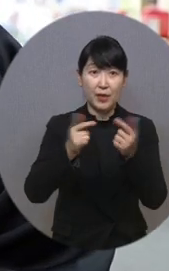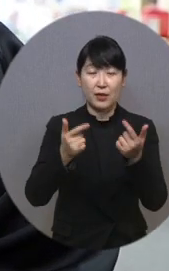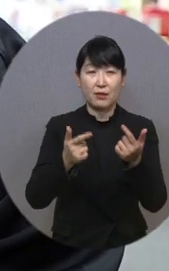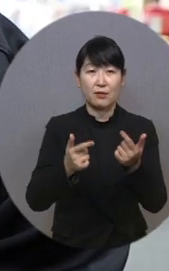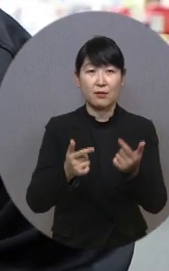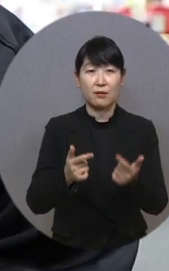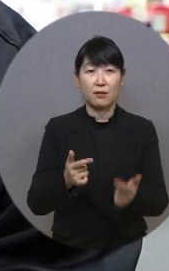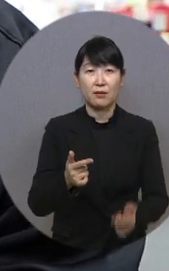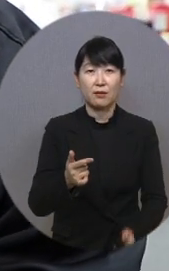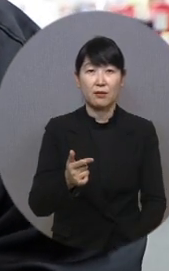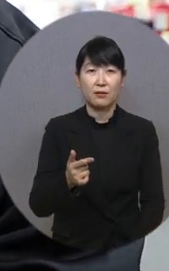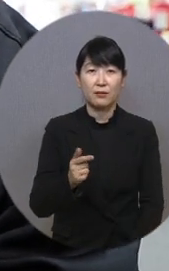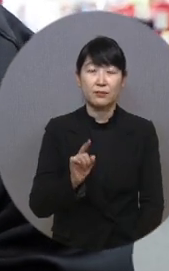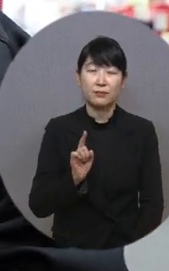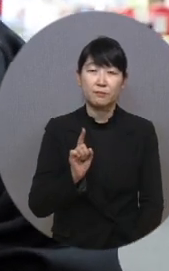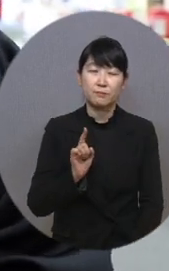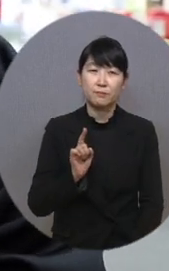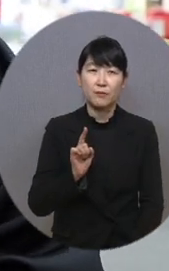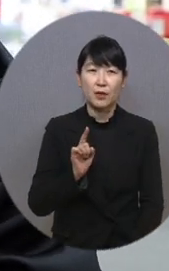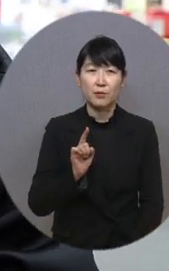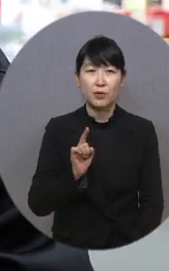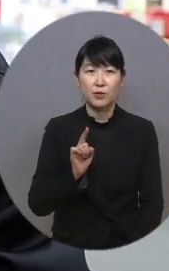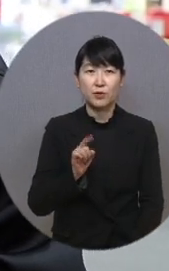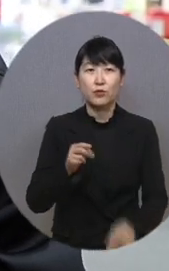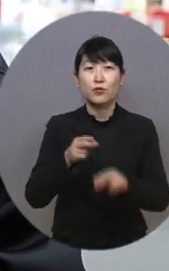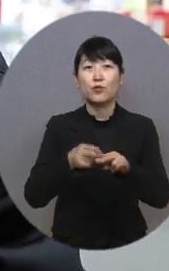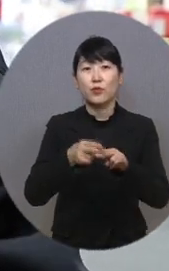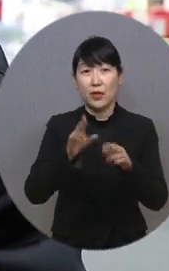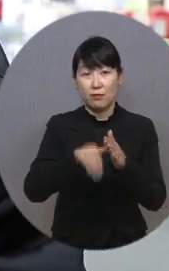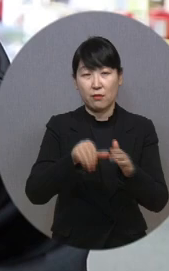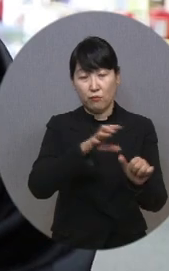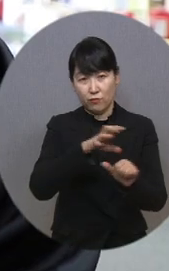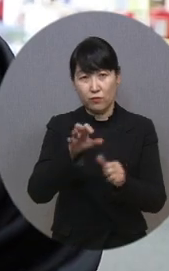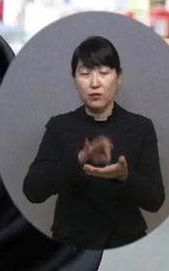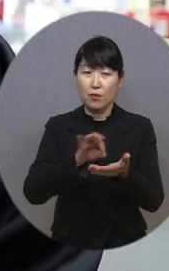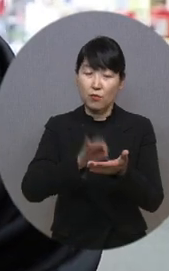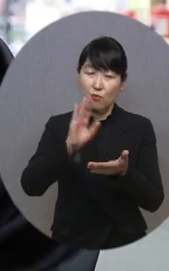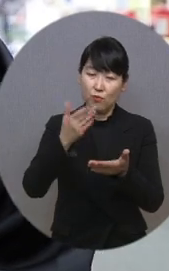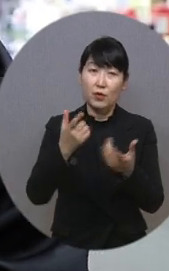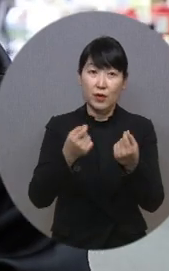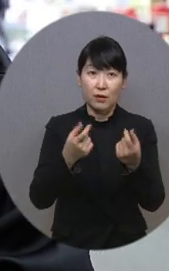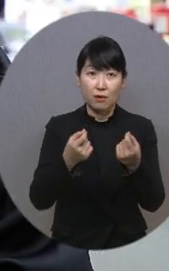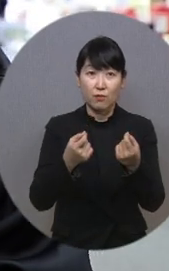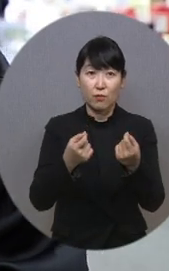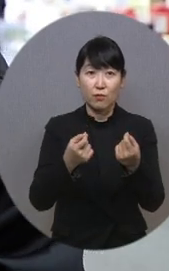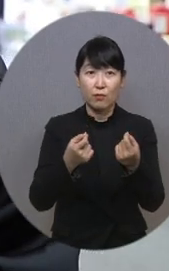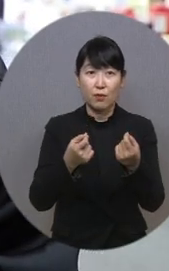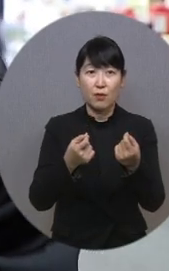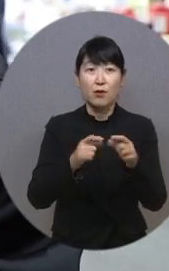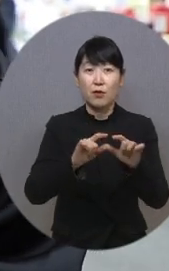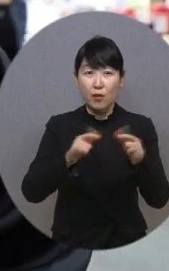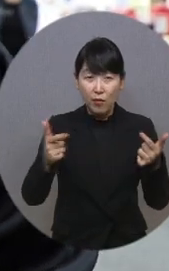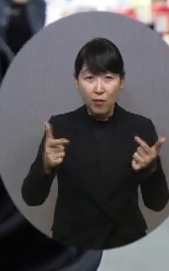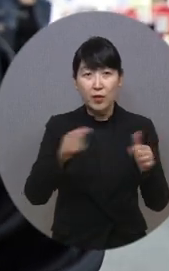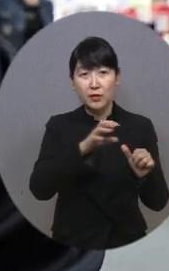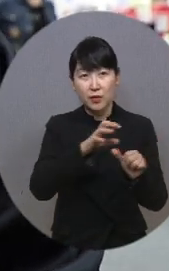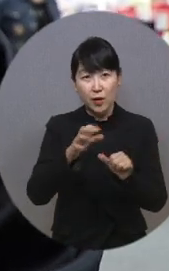않고 뭔가 이렇게 요리에 사용해도 될 것 같은 여러 가지 좀 이렇게 써도 될 것 같은 그냥